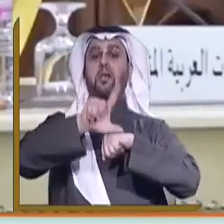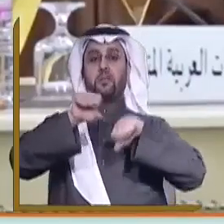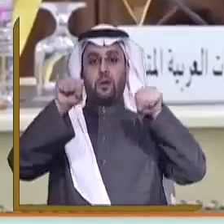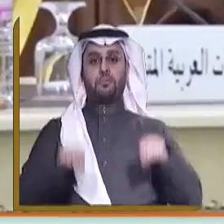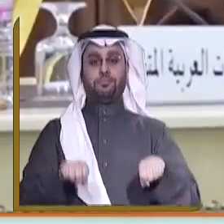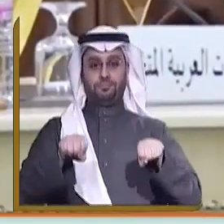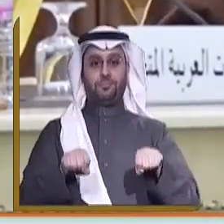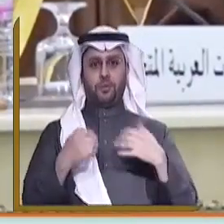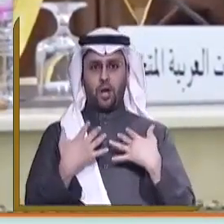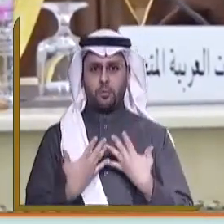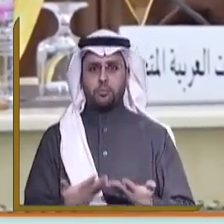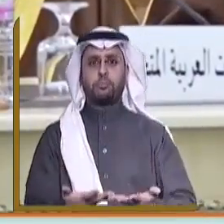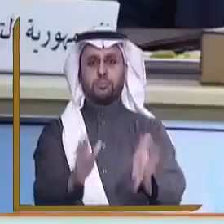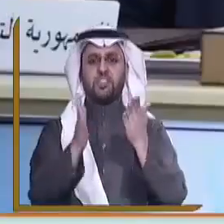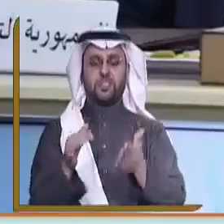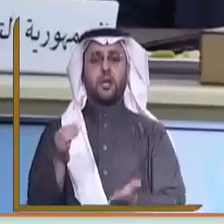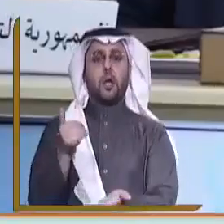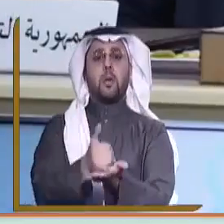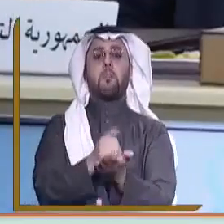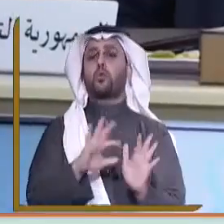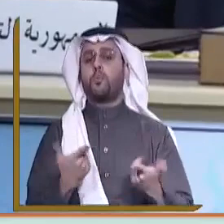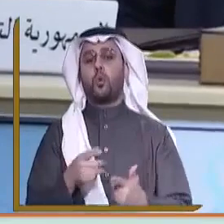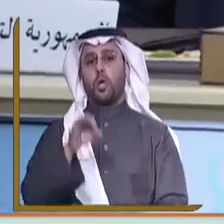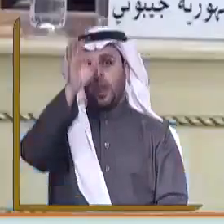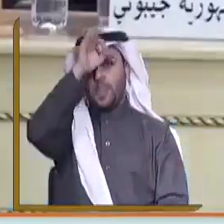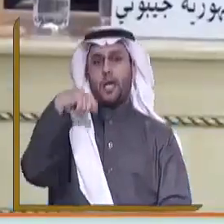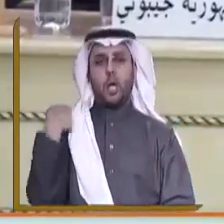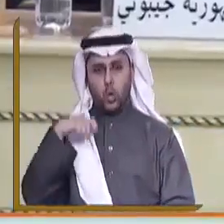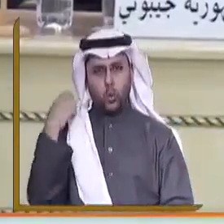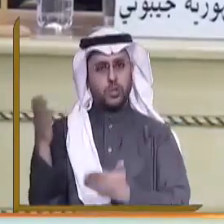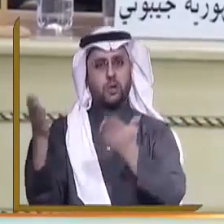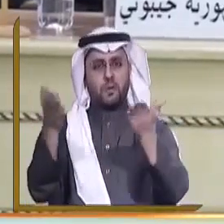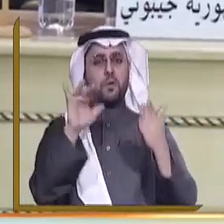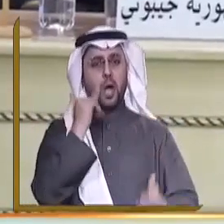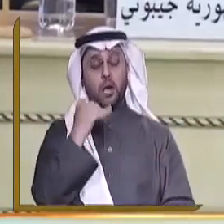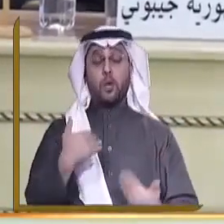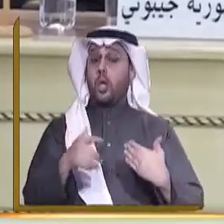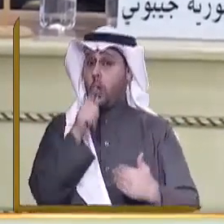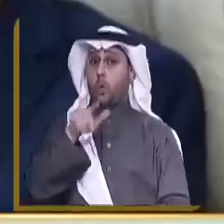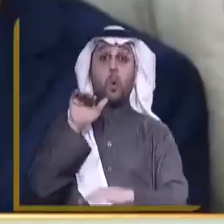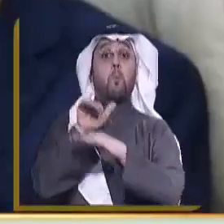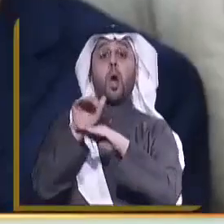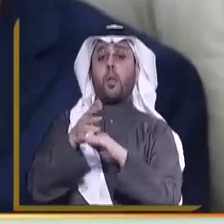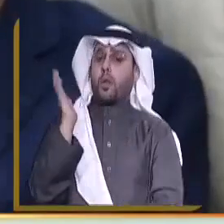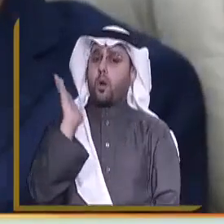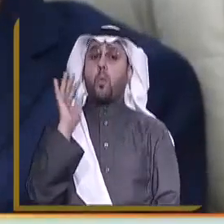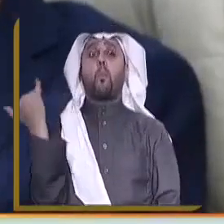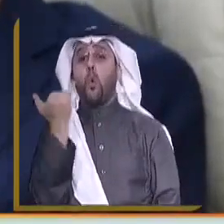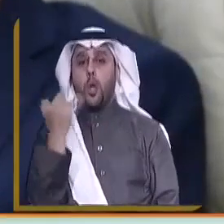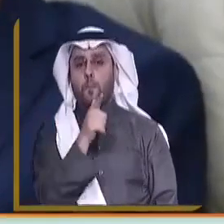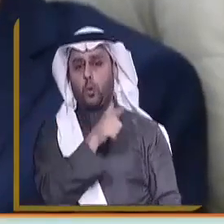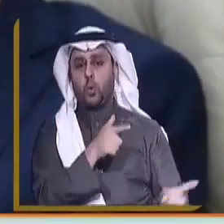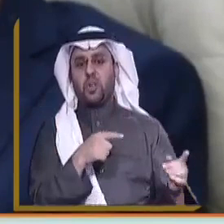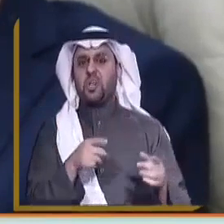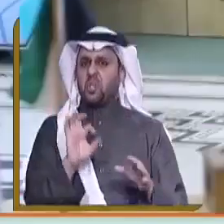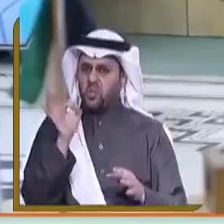الفخري لمجلس وزراء الداخليه العرب واكد وزير الداخليه ان العالم يشهد مستجدات في انماط الجريمه